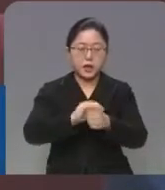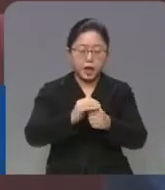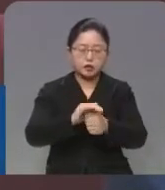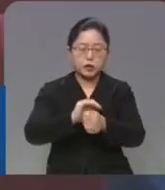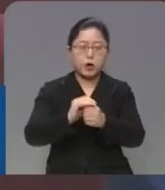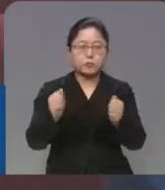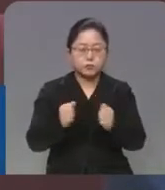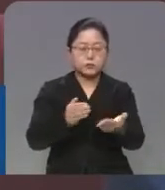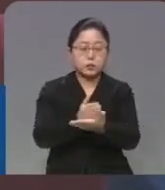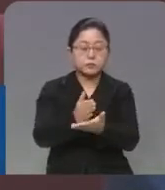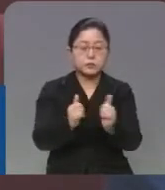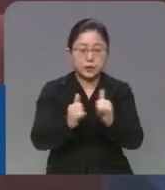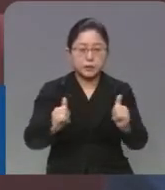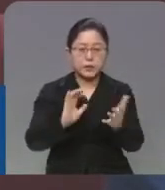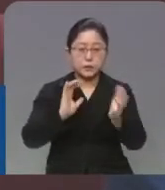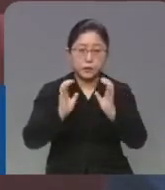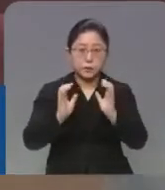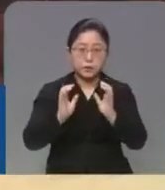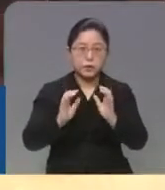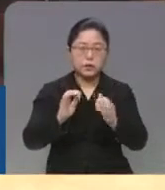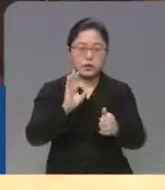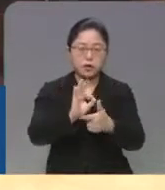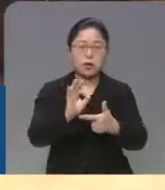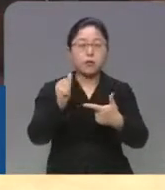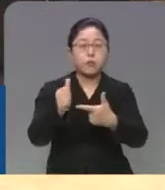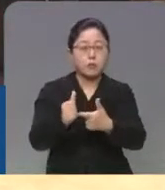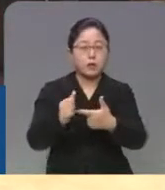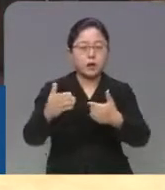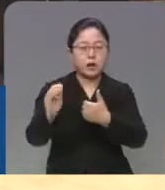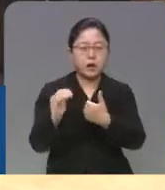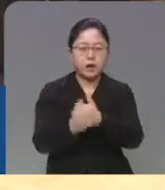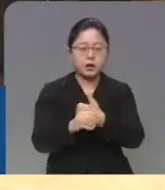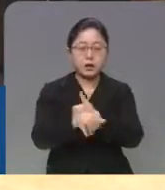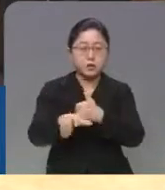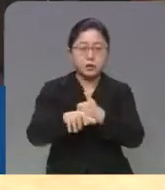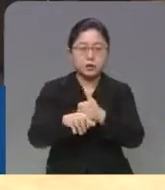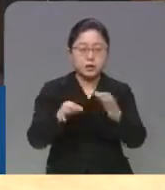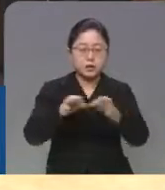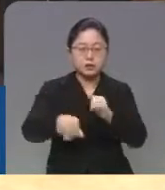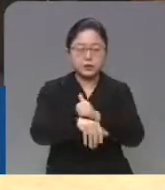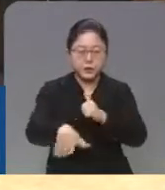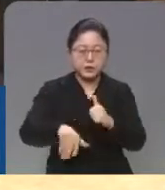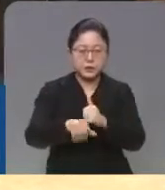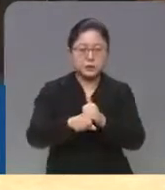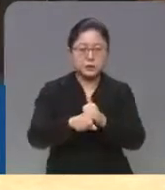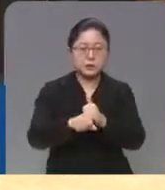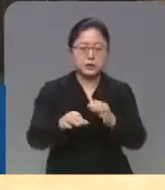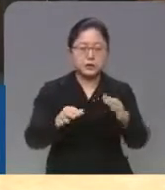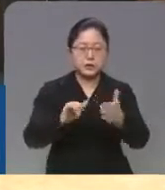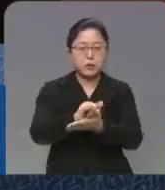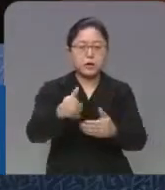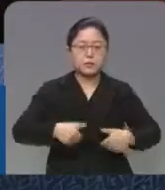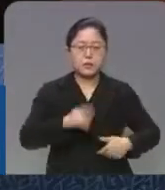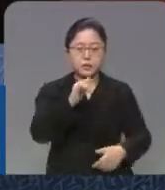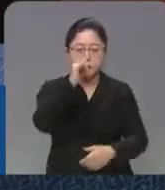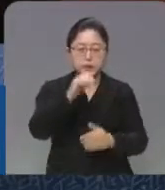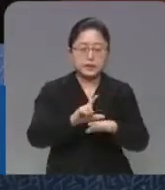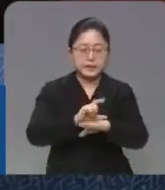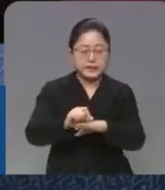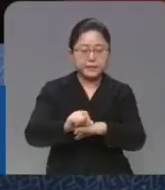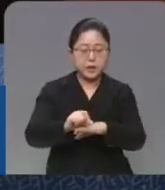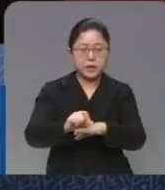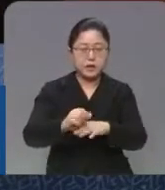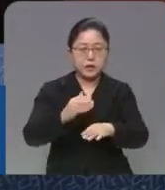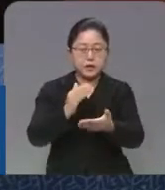각계 전문가가 참여한 토론회에서 영호남을 아우르는 경제벨트와 공항이 필요하다는 주장이 나왔습니다.